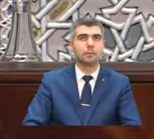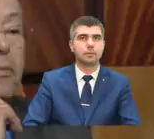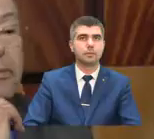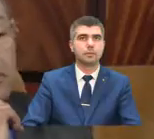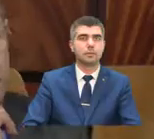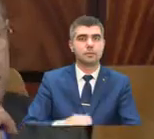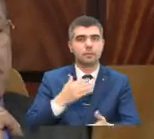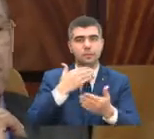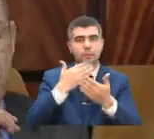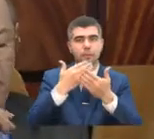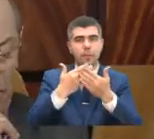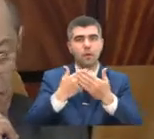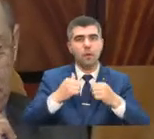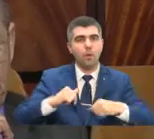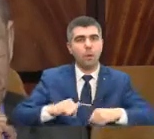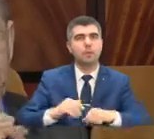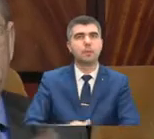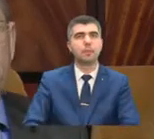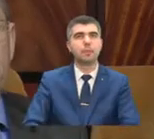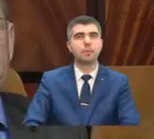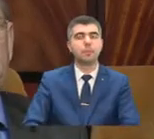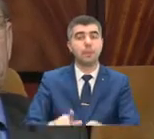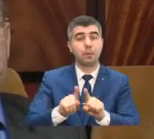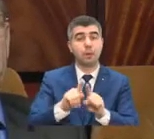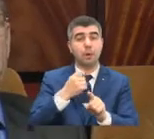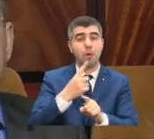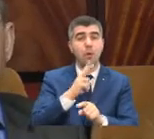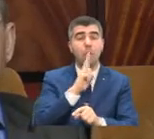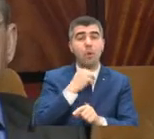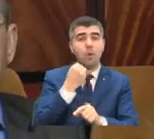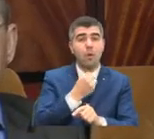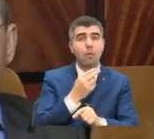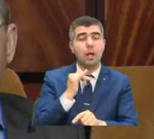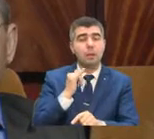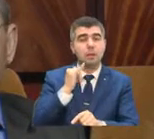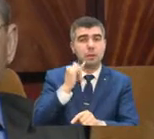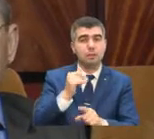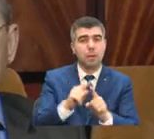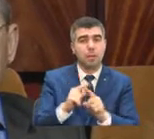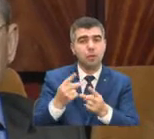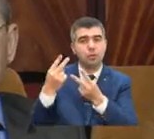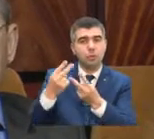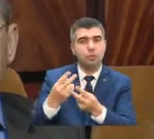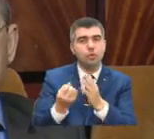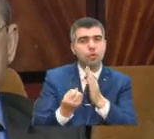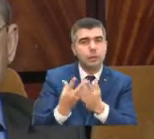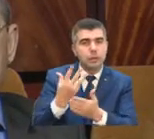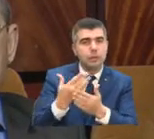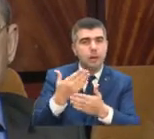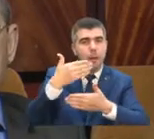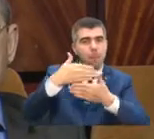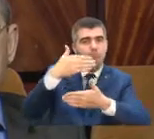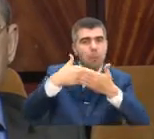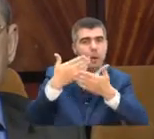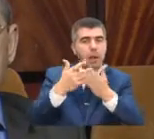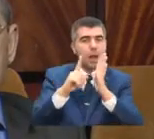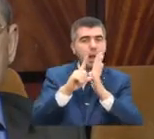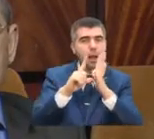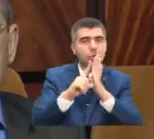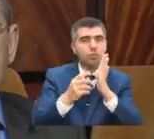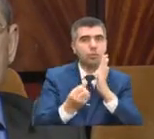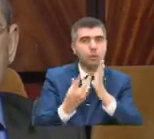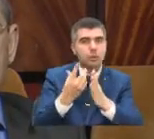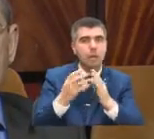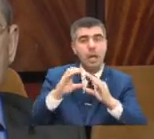شكرا السيد الوزير. تعهدت الحكومة غاية ماما بأنها غتجيب منظومة خاصة بالبناء في الوسط القروي، ماشي غنتسناو